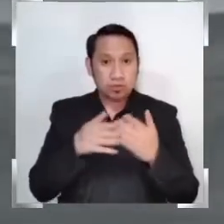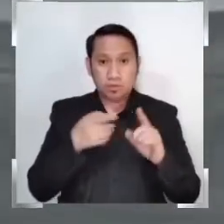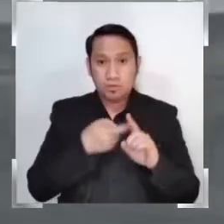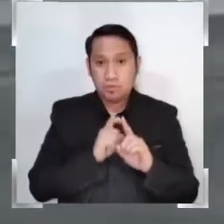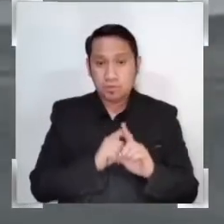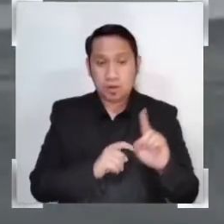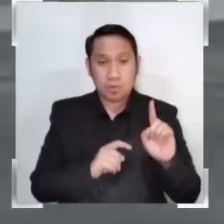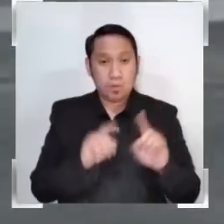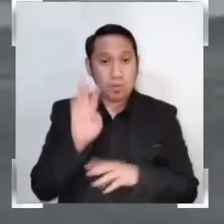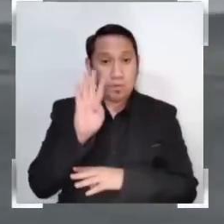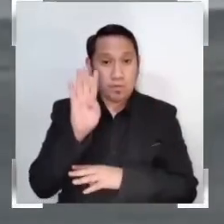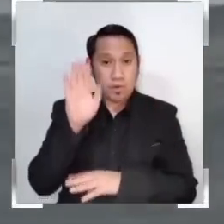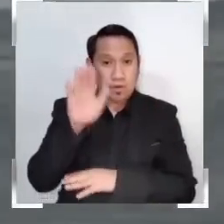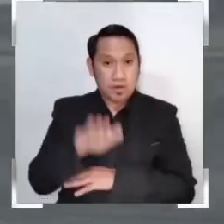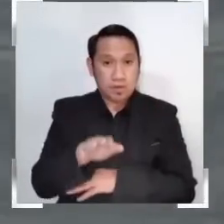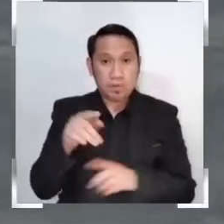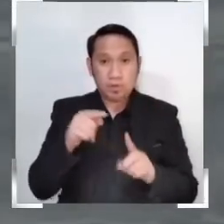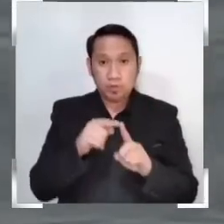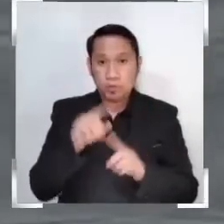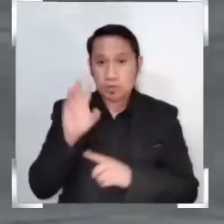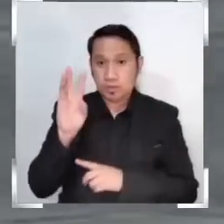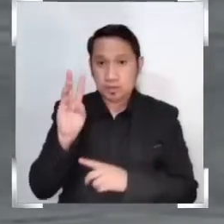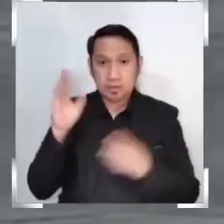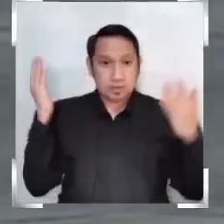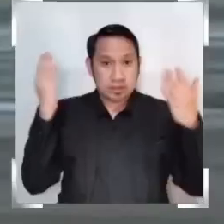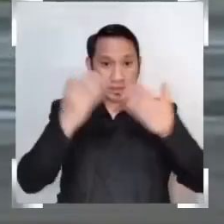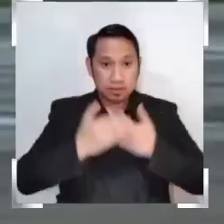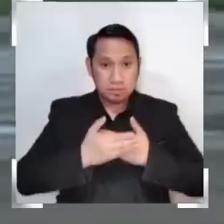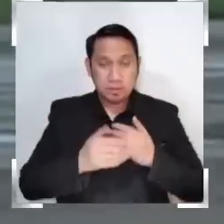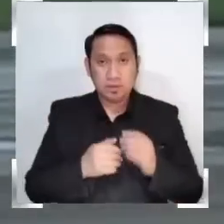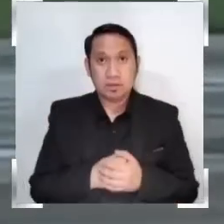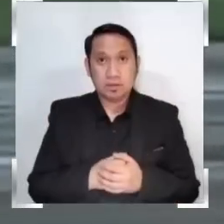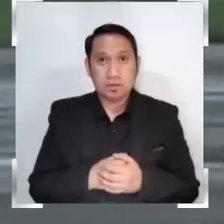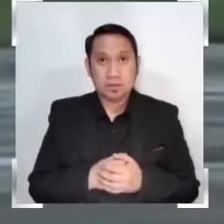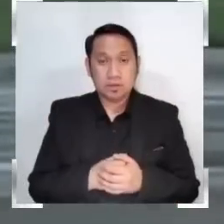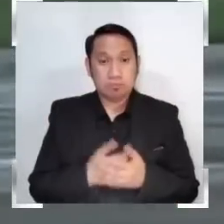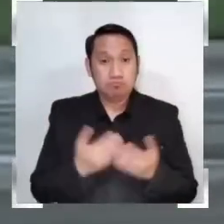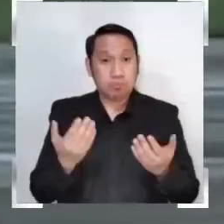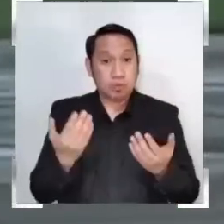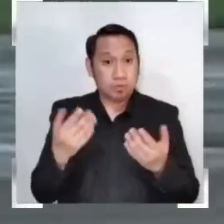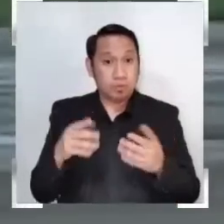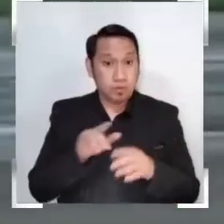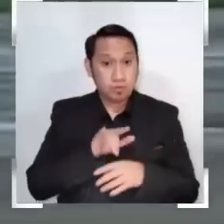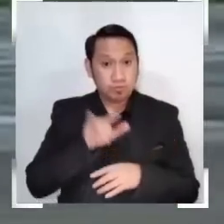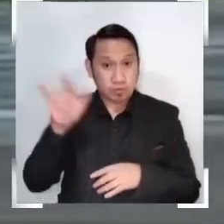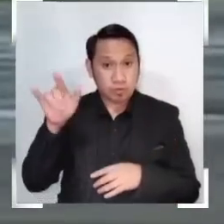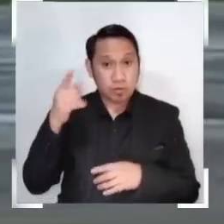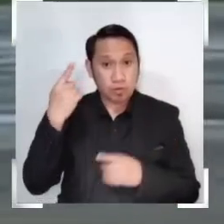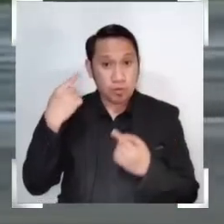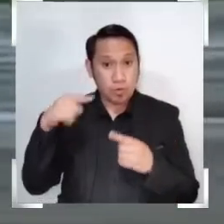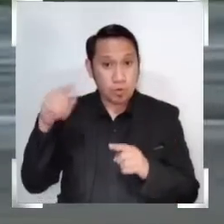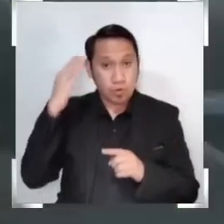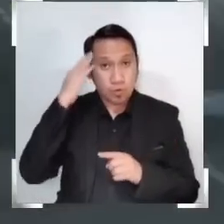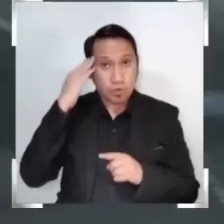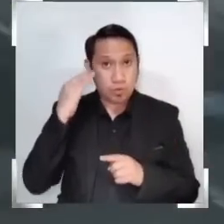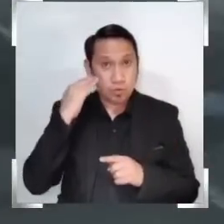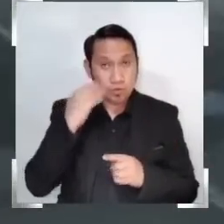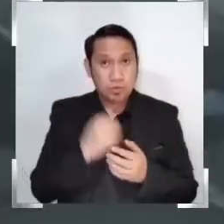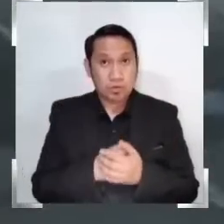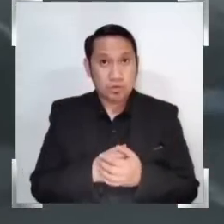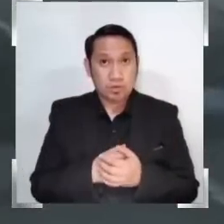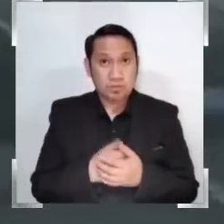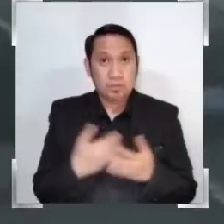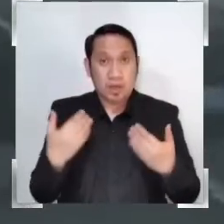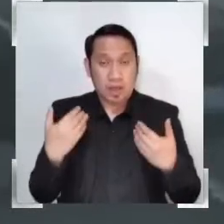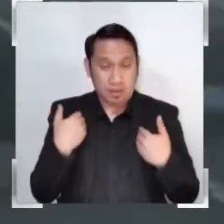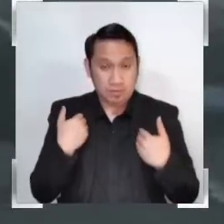hapon hanggang alas 6 ng gabi para sa isang flight pa South Korea. May notice to airman din ang kaap hanggang